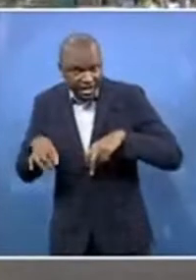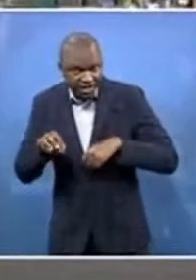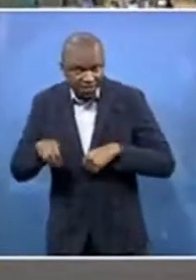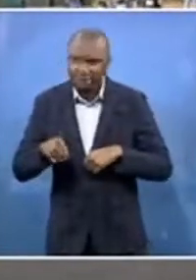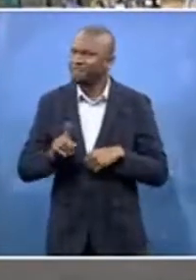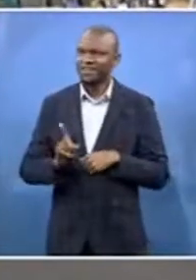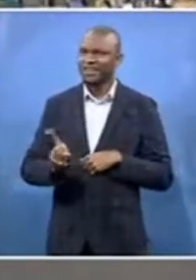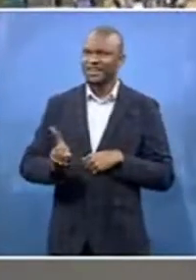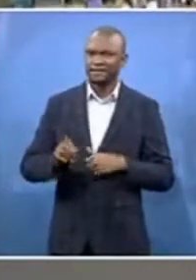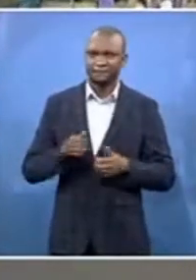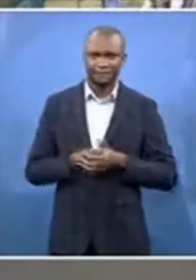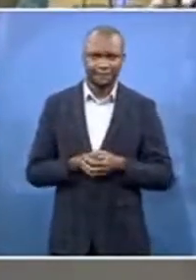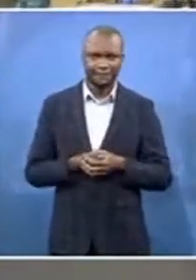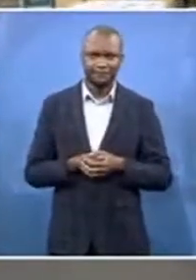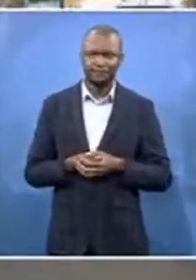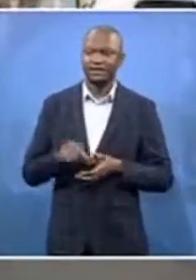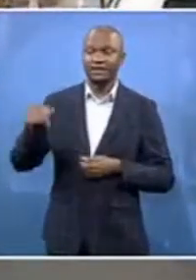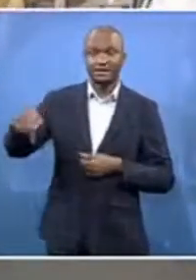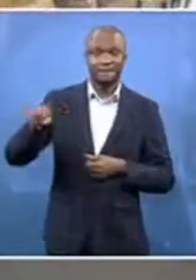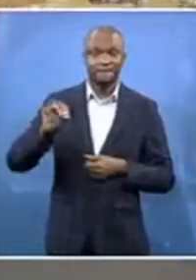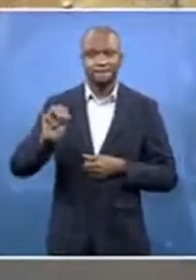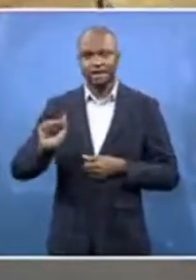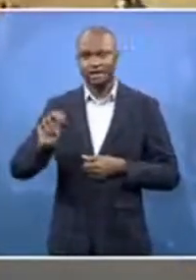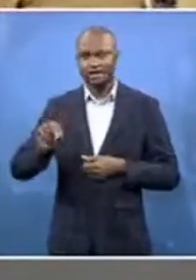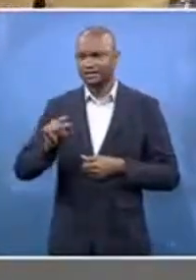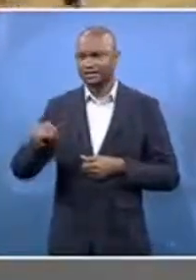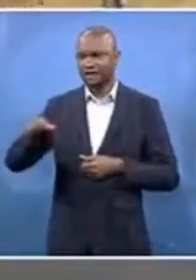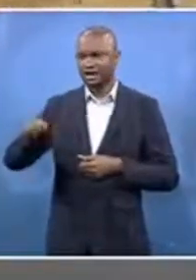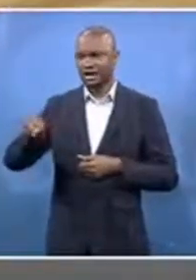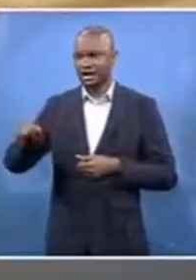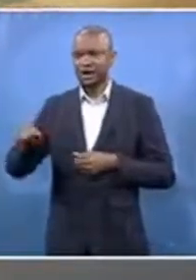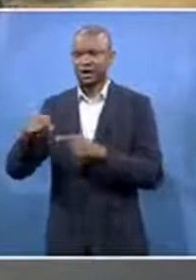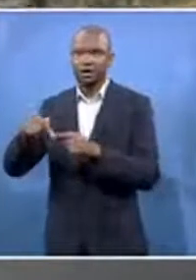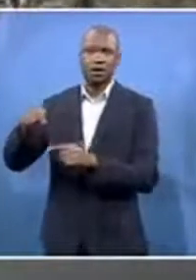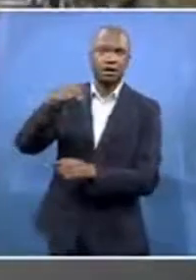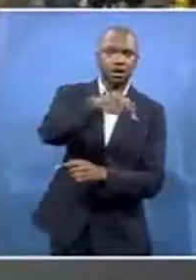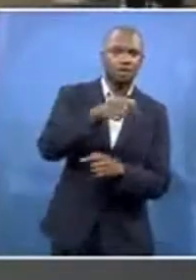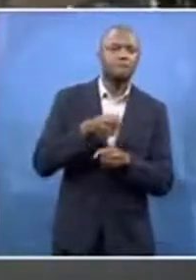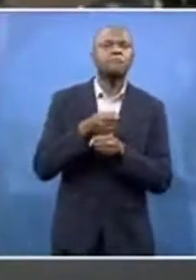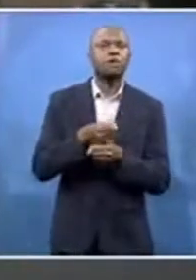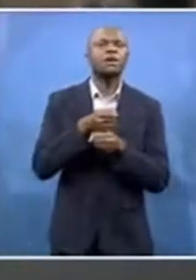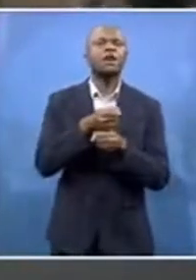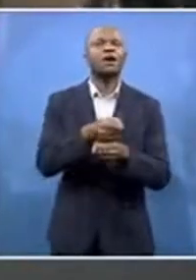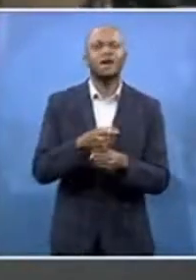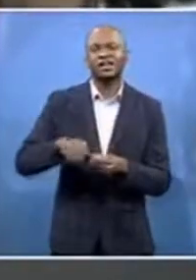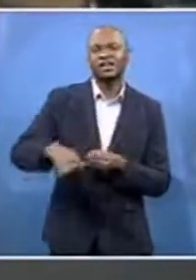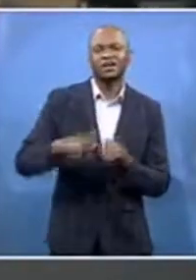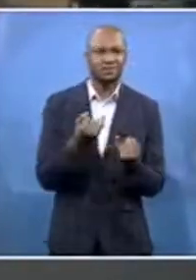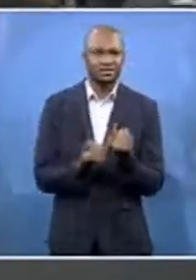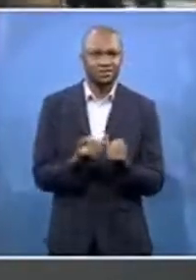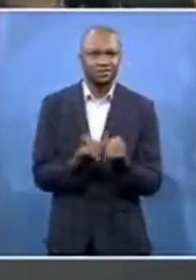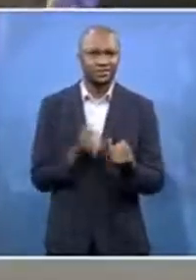silandzelako sitawusuka eManzana silibhekise eMbombela inhlokodolobha yesifunza impumalanga mine